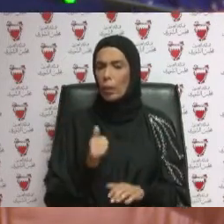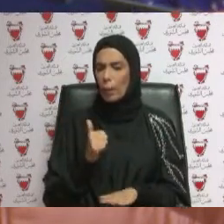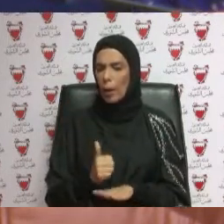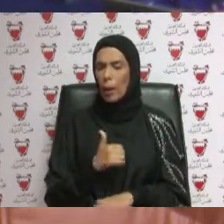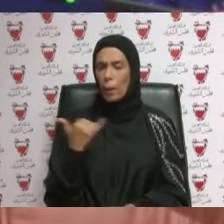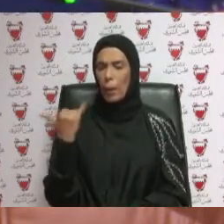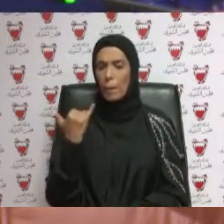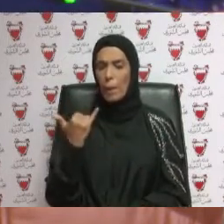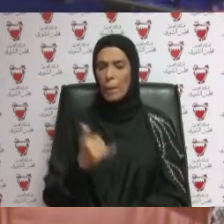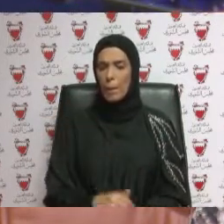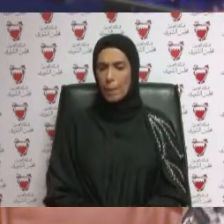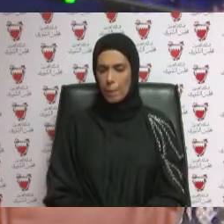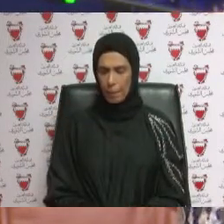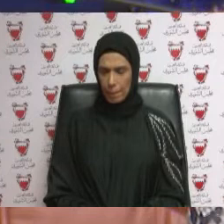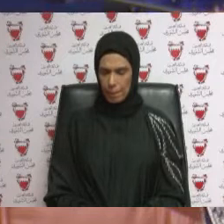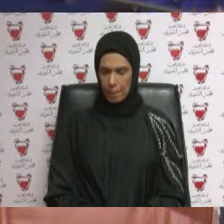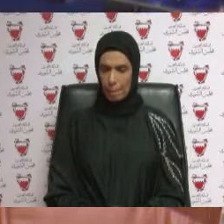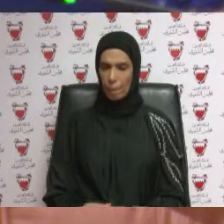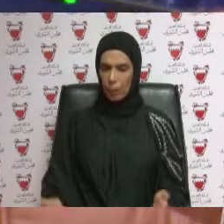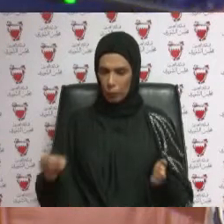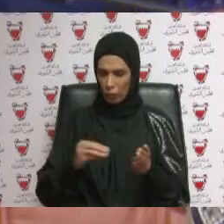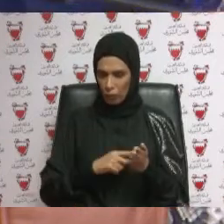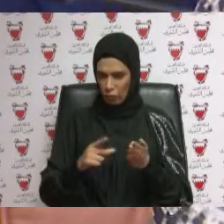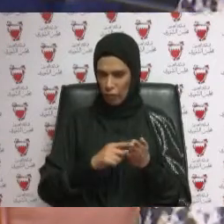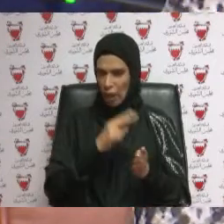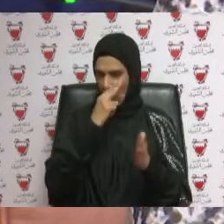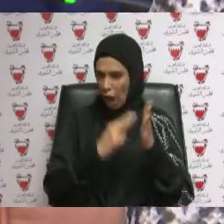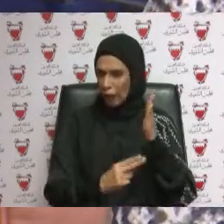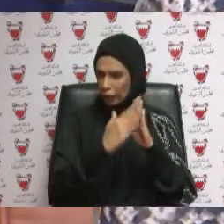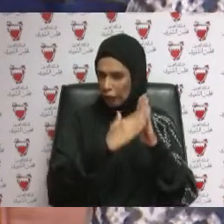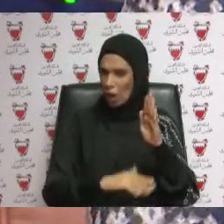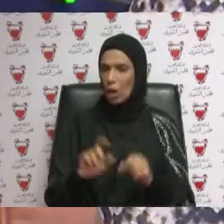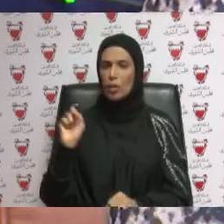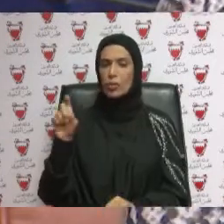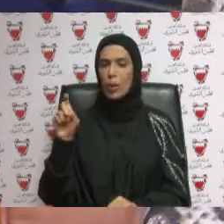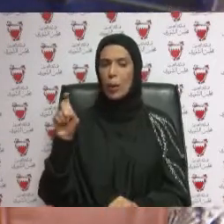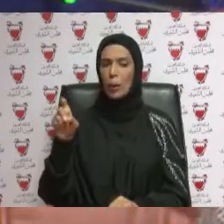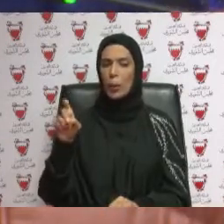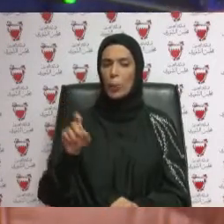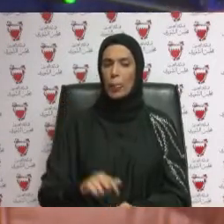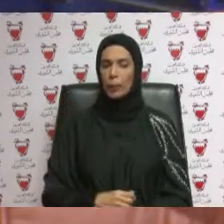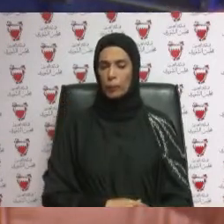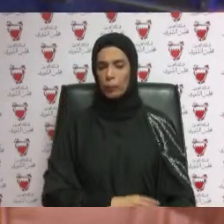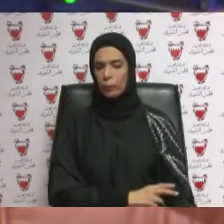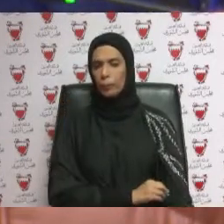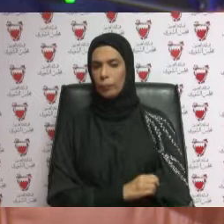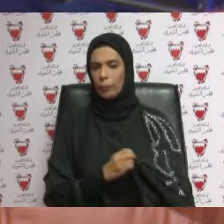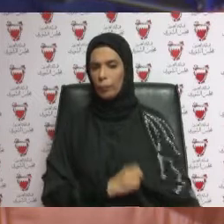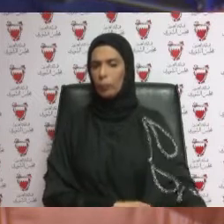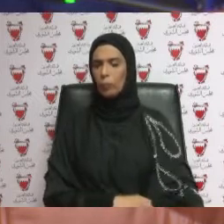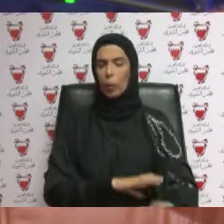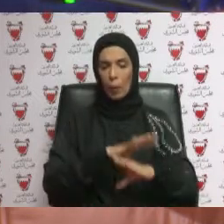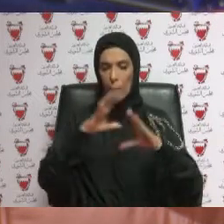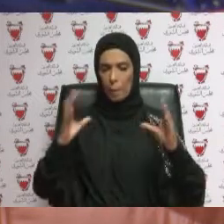والمهمة الذي يجب أن يتضمنها عقد الإيجار. فهذا التعديل اللي أجري على المادة 4 أنا أعتقد بالمجمل